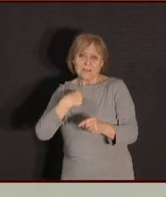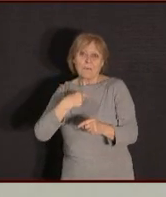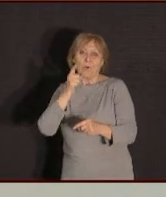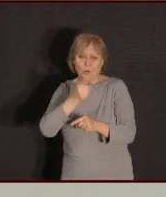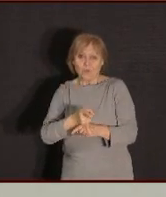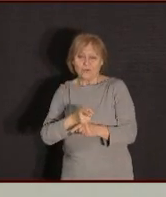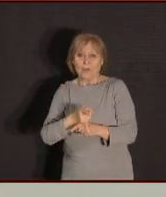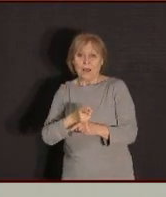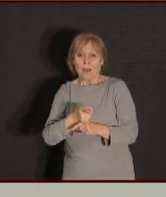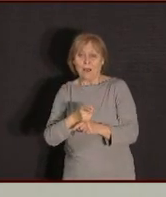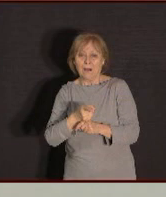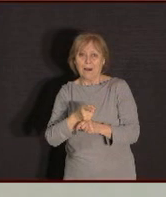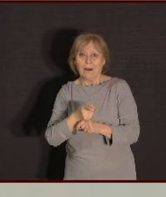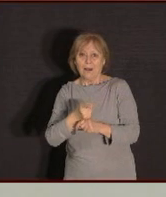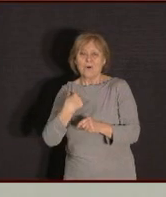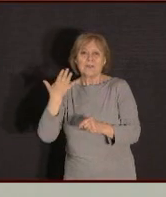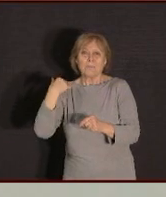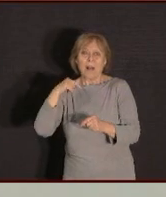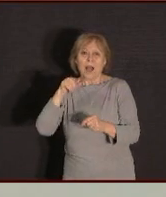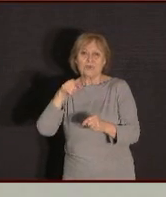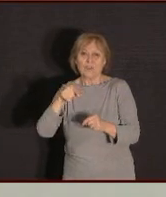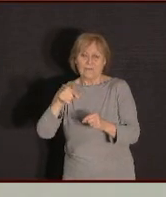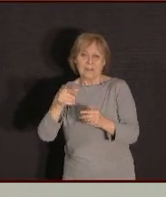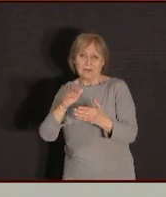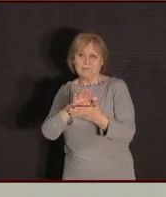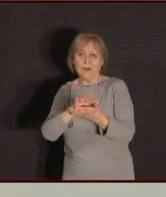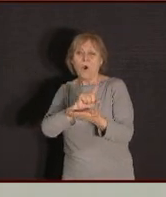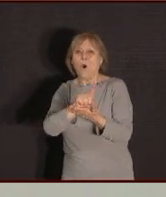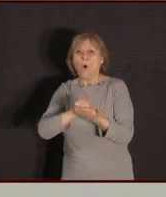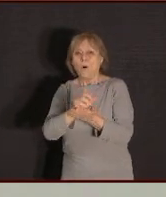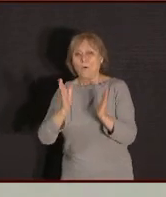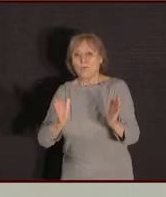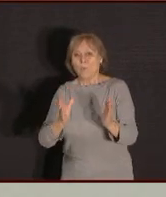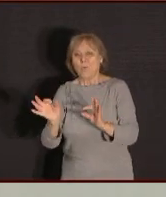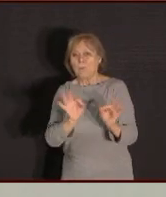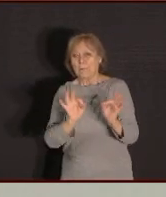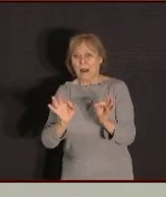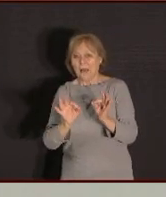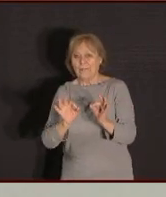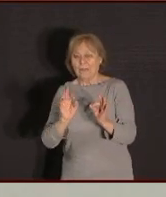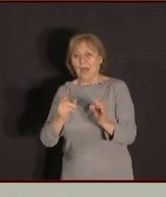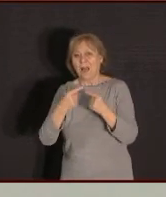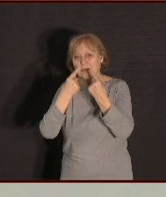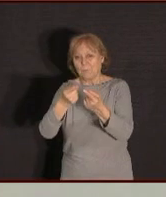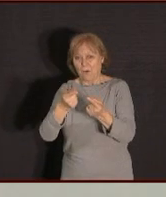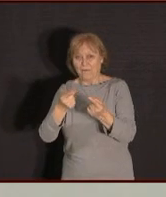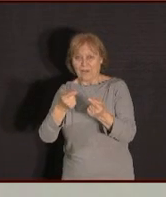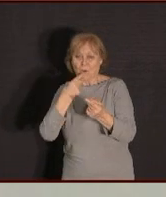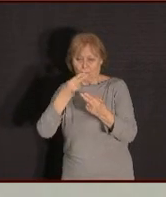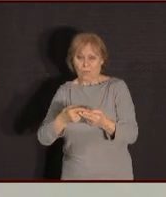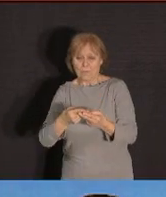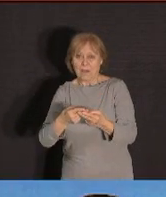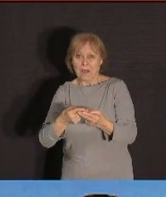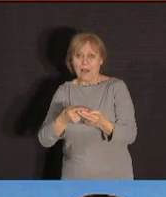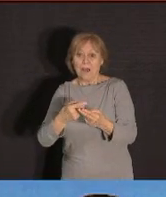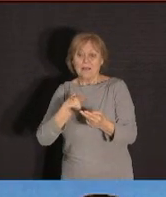odločila, ko sem bila še v novicijatu, v tem obdobju priprave na izpoved prvih zaobljub. In